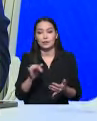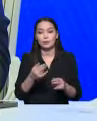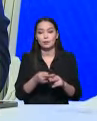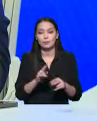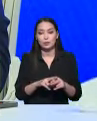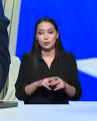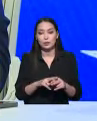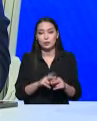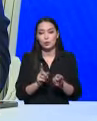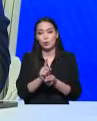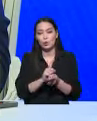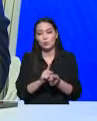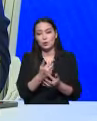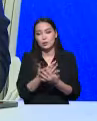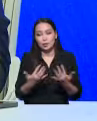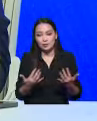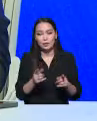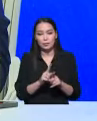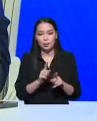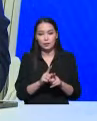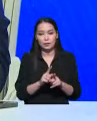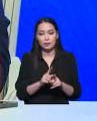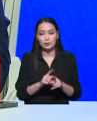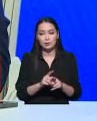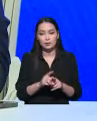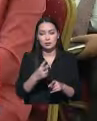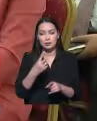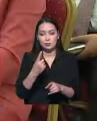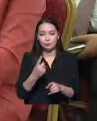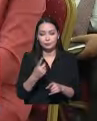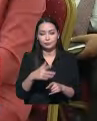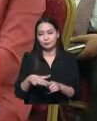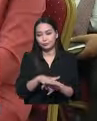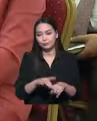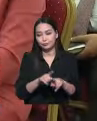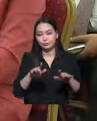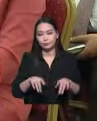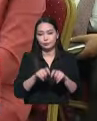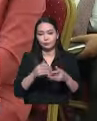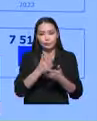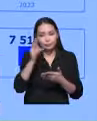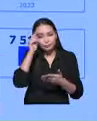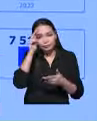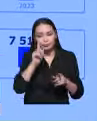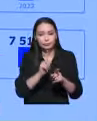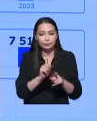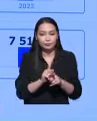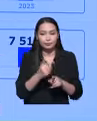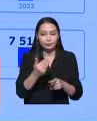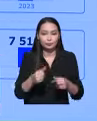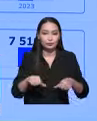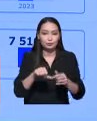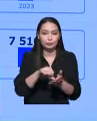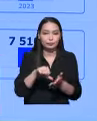аясында 12300 орынды құрайтын 21 мектеп салынды. Білім беру жүйесін жетілдіруге де күш салып жатырмыз дейді сала